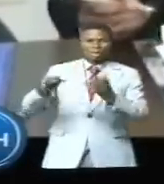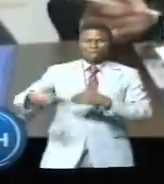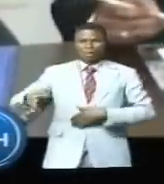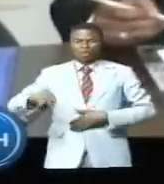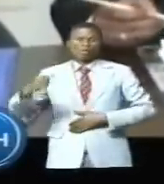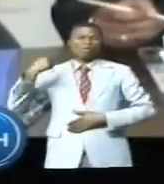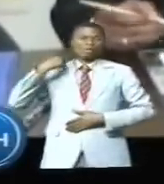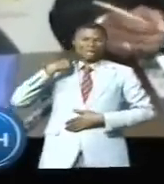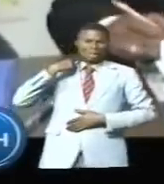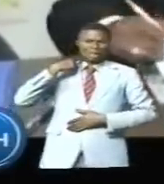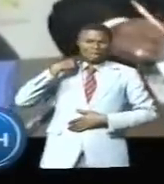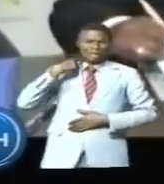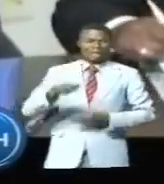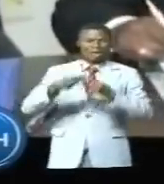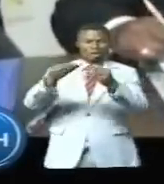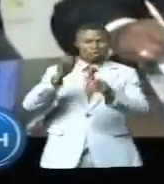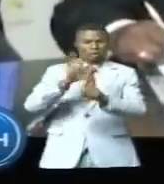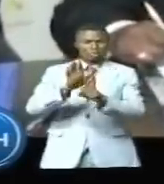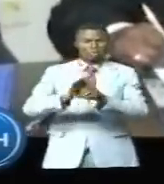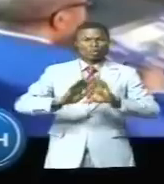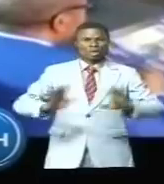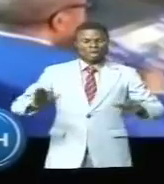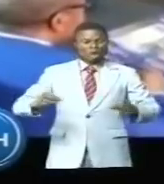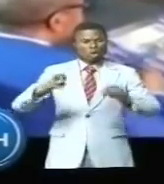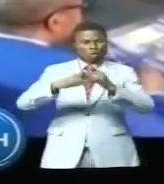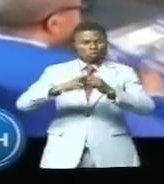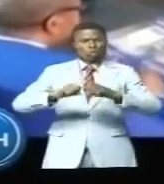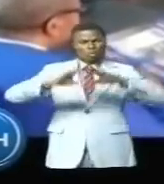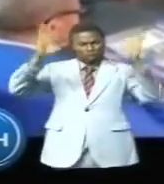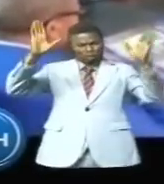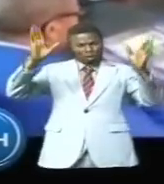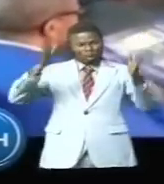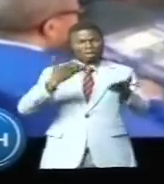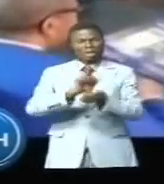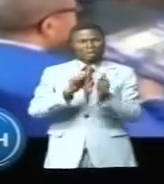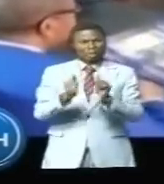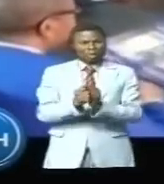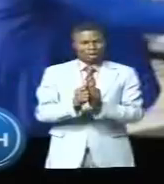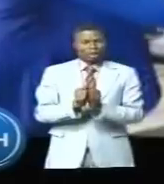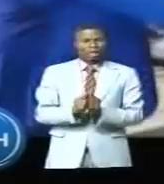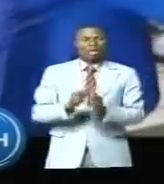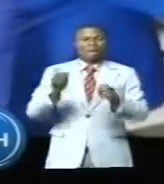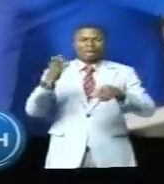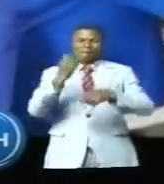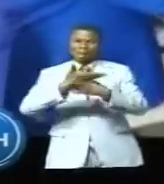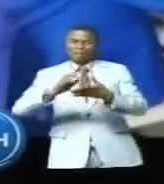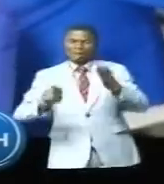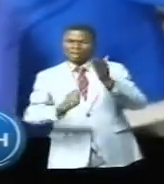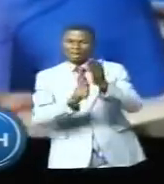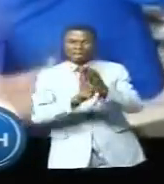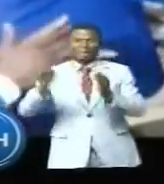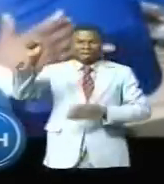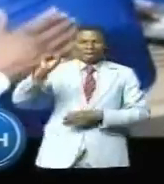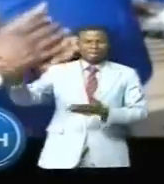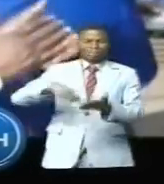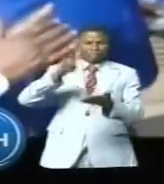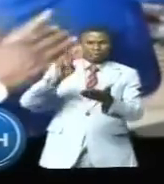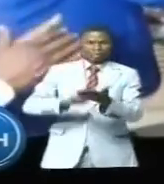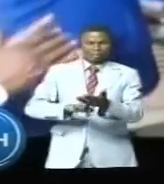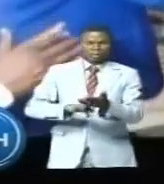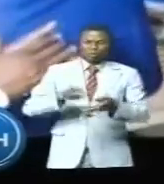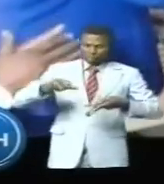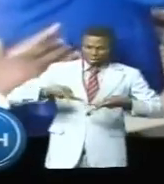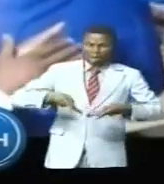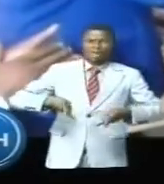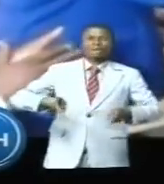Kwango se donne les moyens pour son électrification. En ce qui concerne la partie technique, SNEL vient de signer ce contrat pour lui